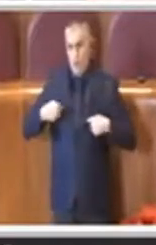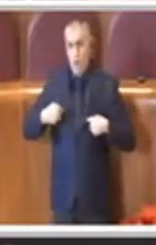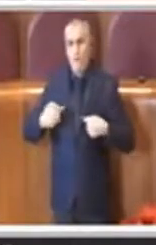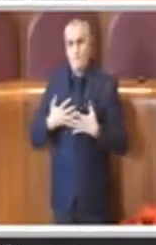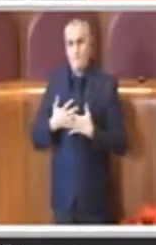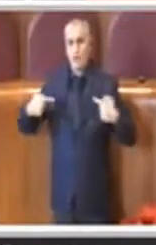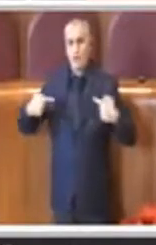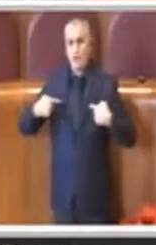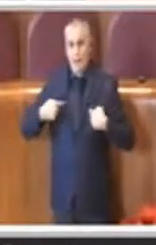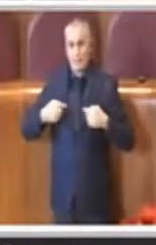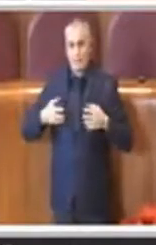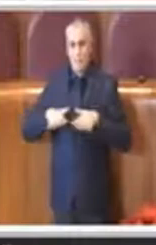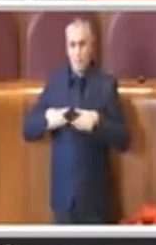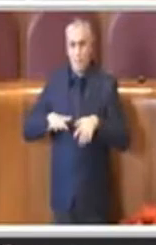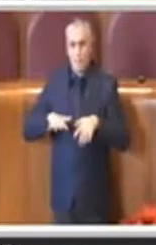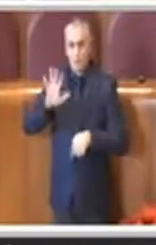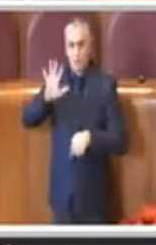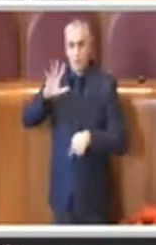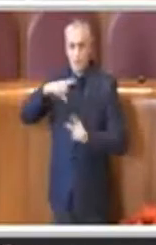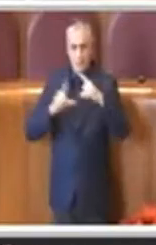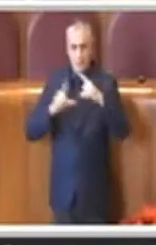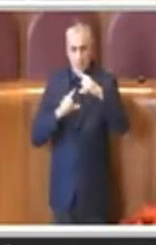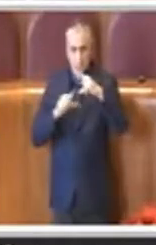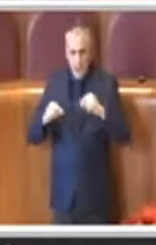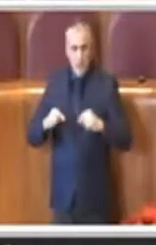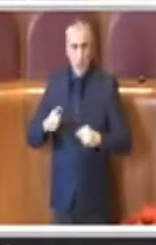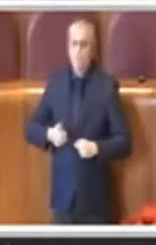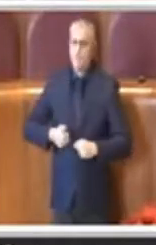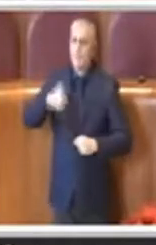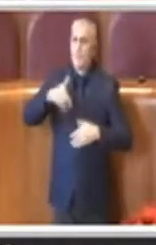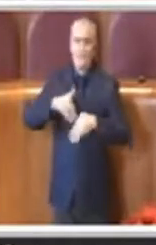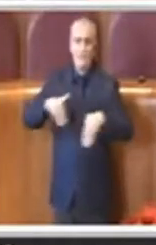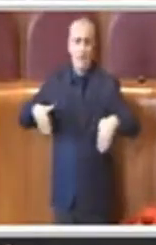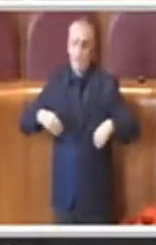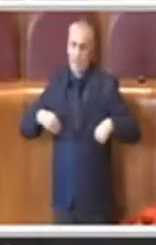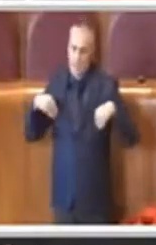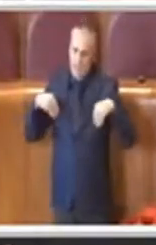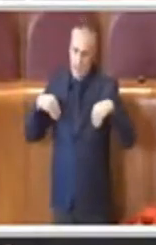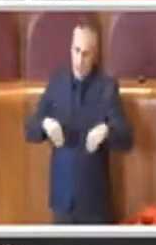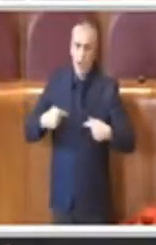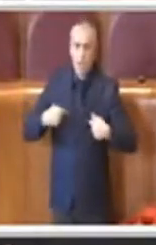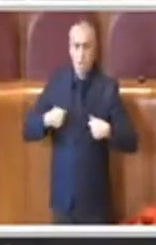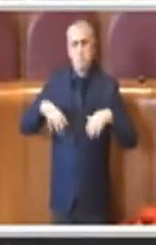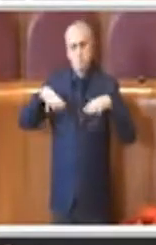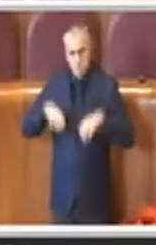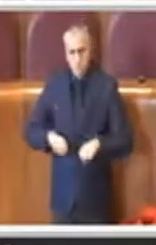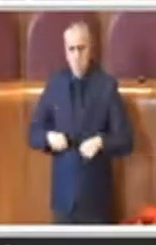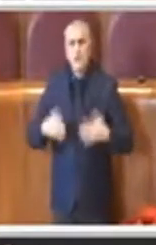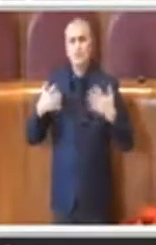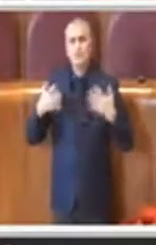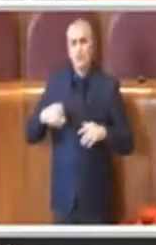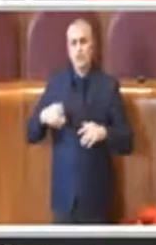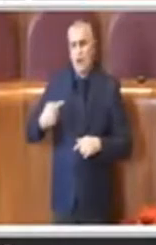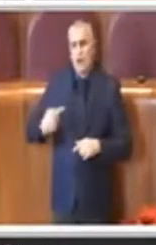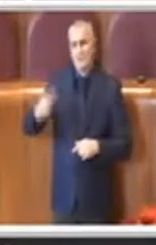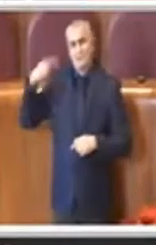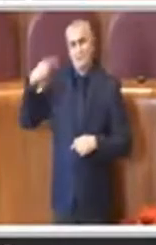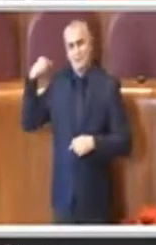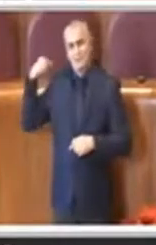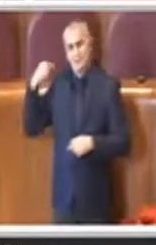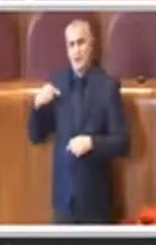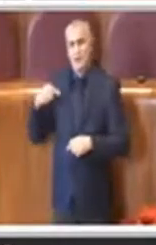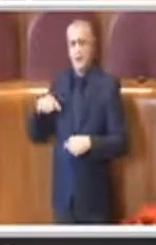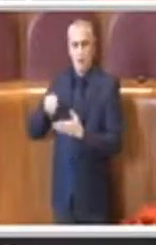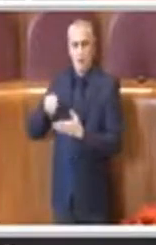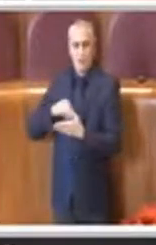si è sempre messo in prima linea e quindi ha preso questo impegno sia nella scorsa campagna elettorale, mettendo questo punto